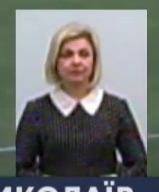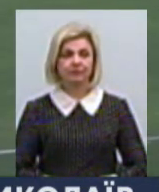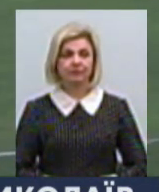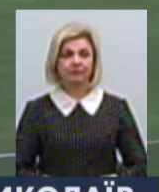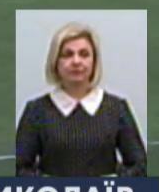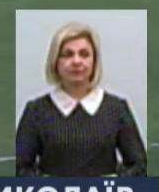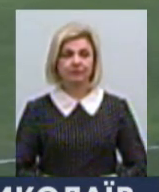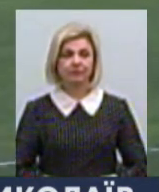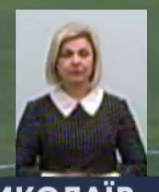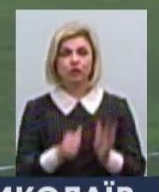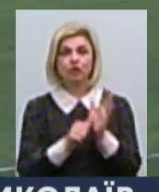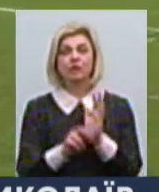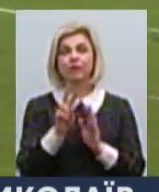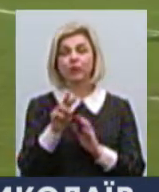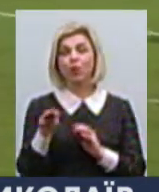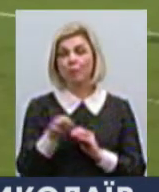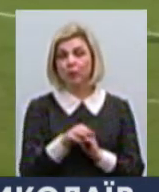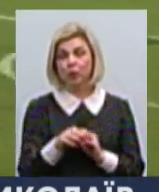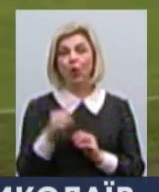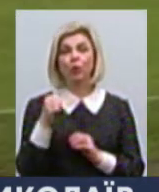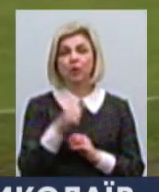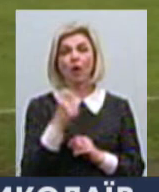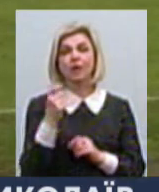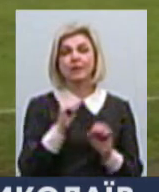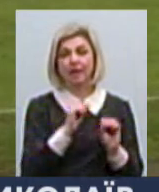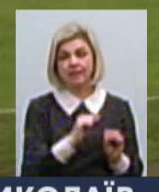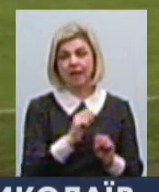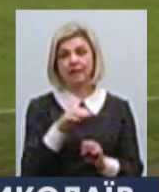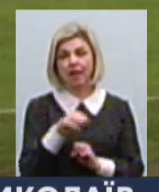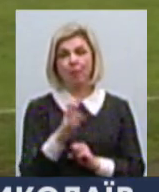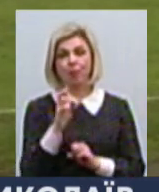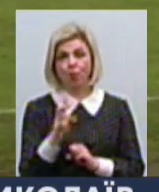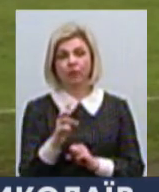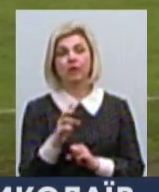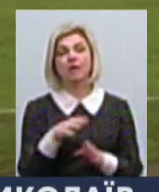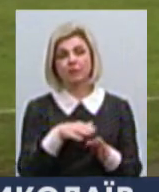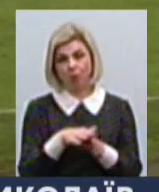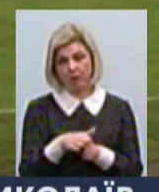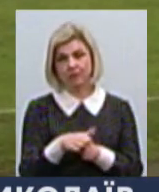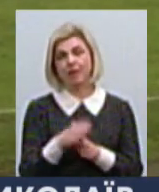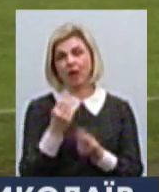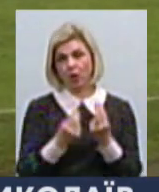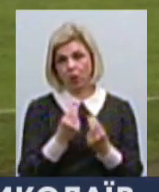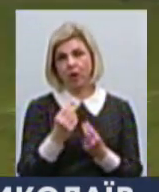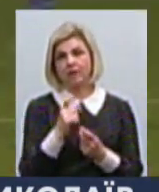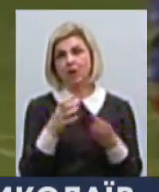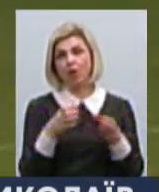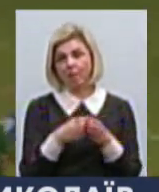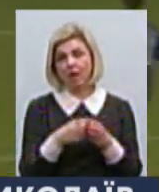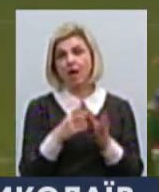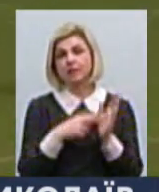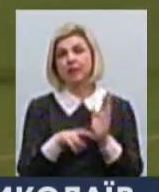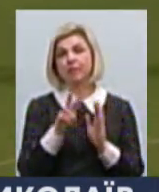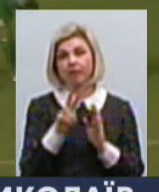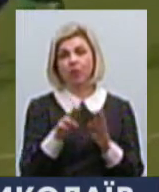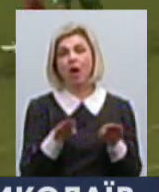сфери. На 62-й хвилині з ударом півзахисника господарів Тараса Бойка впорався Амір Агаларов. На 72-й хвилині господарі зрівняли